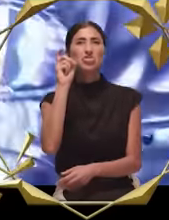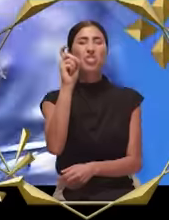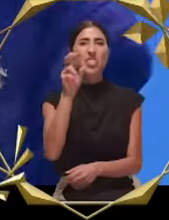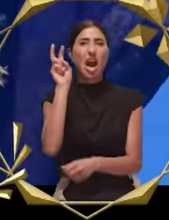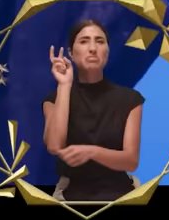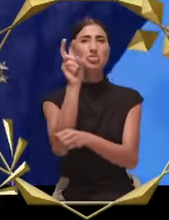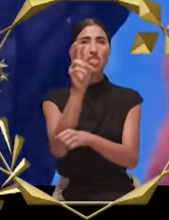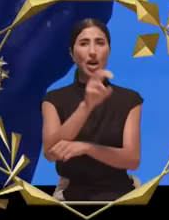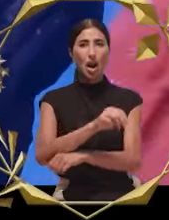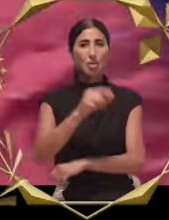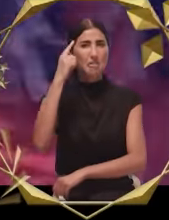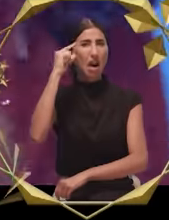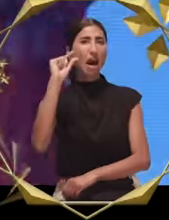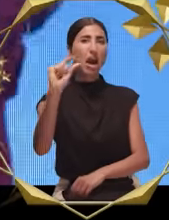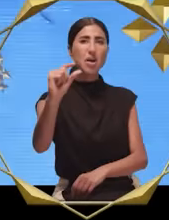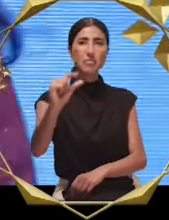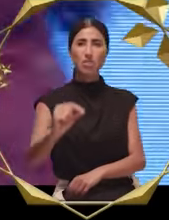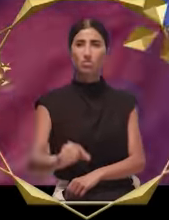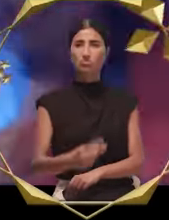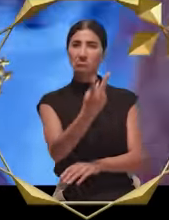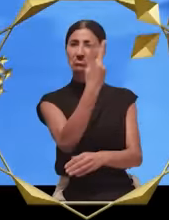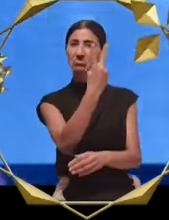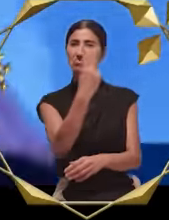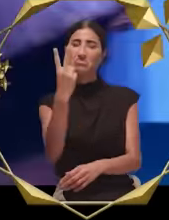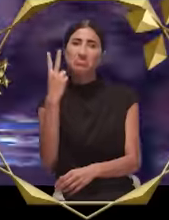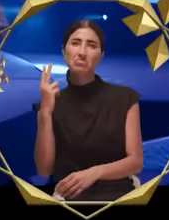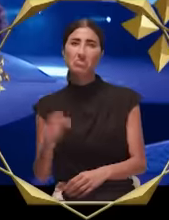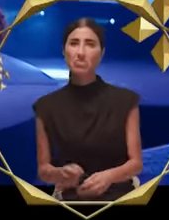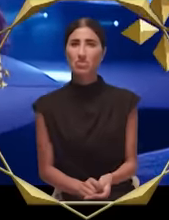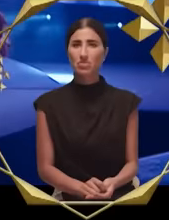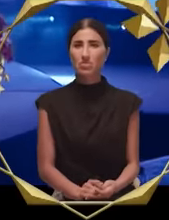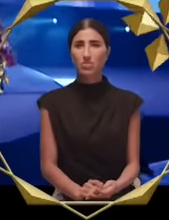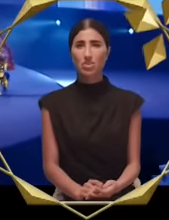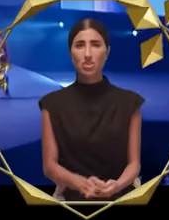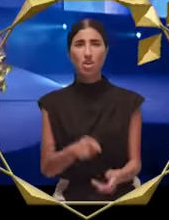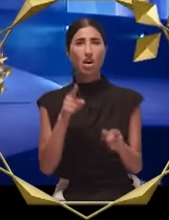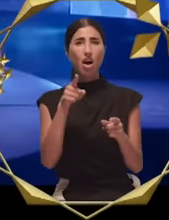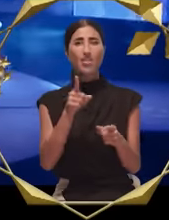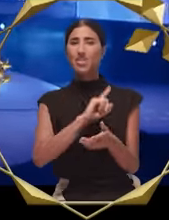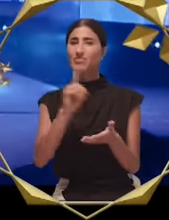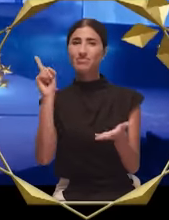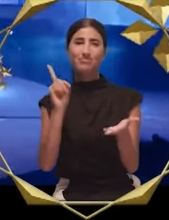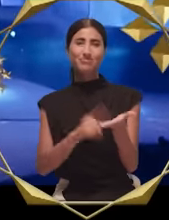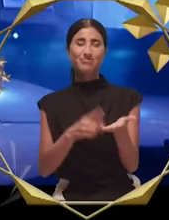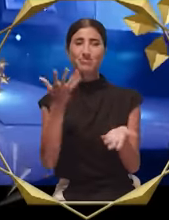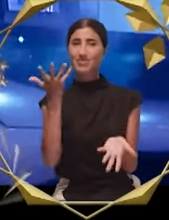أنت مخادع كاذب دجال باعنا أوهاما وخيال.